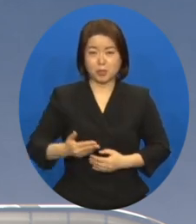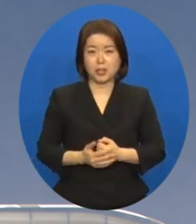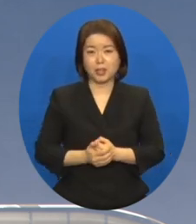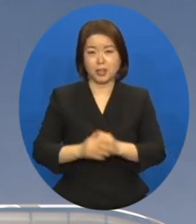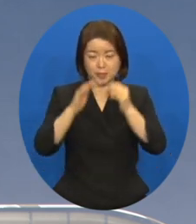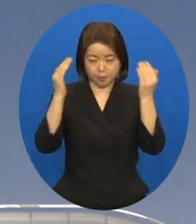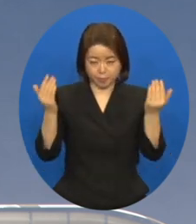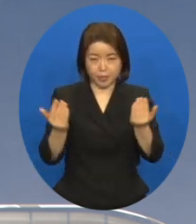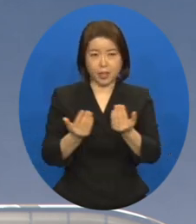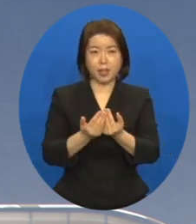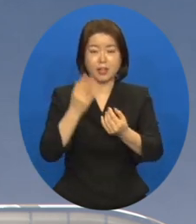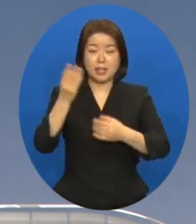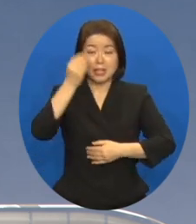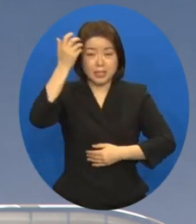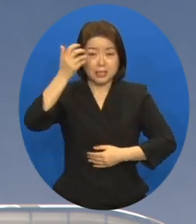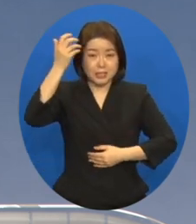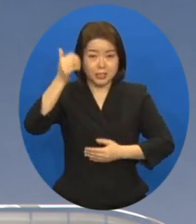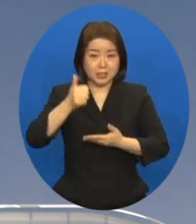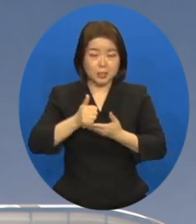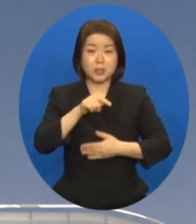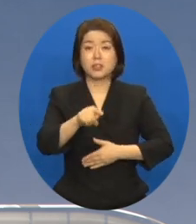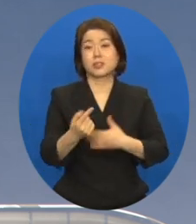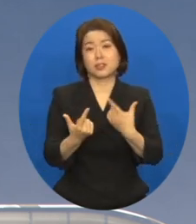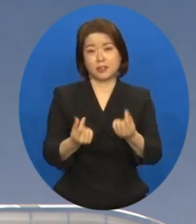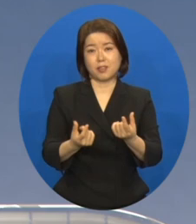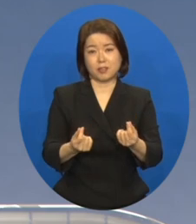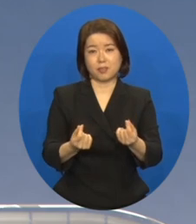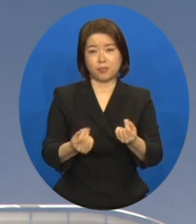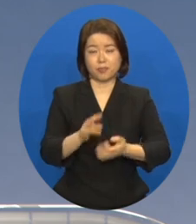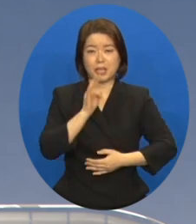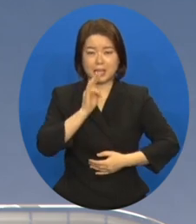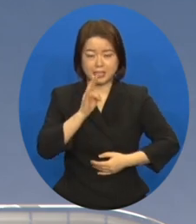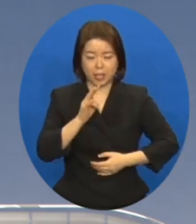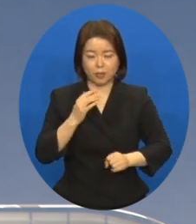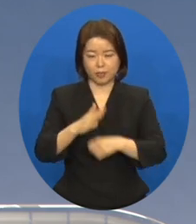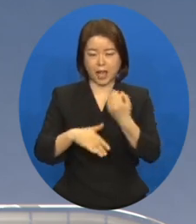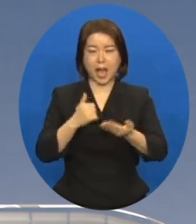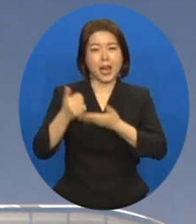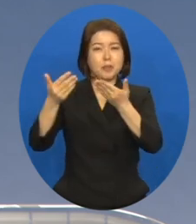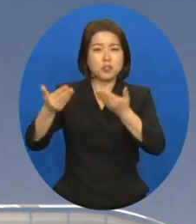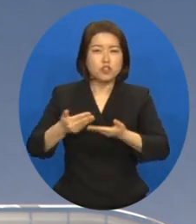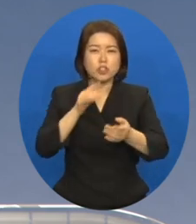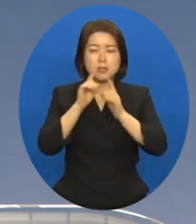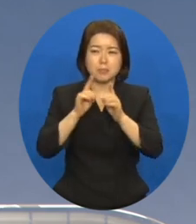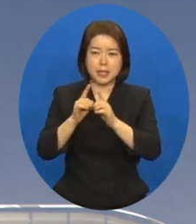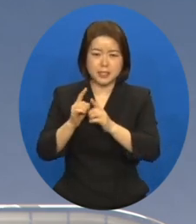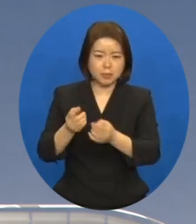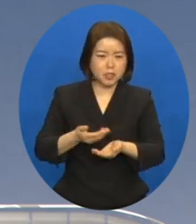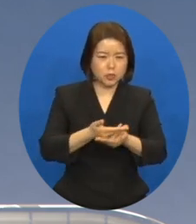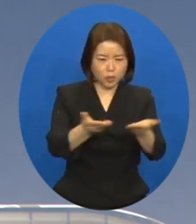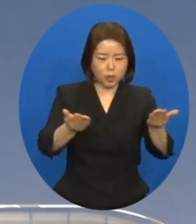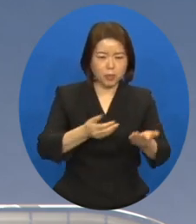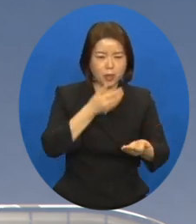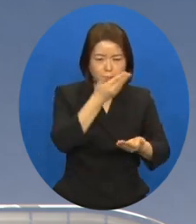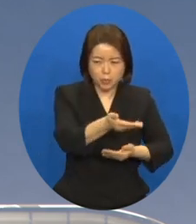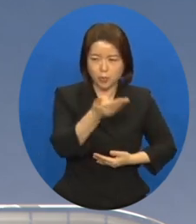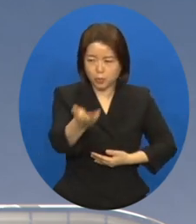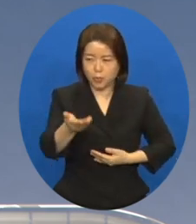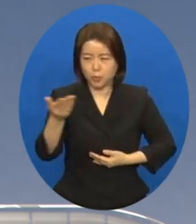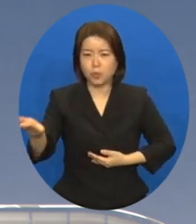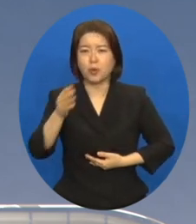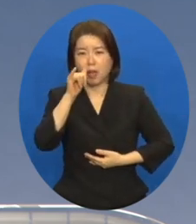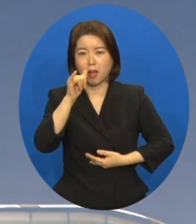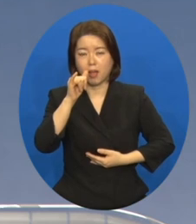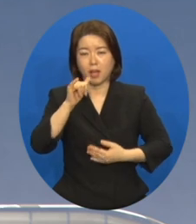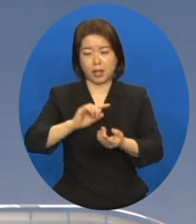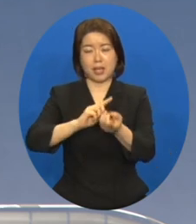다 성령께서 그처럼 예언, 하나님이 주시는 말씀을 주신다고 믿습니다. 그 대신에